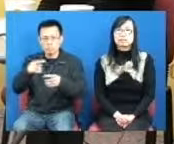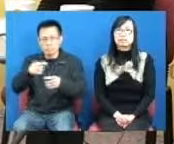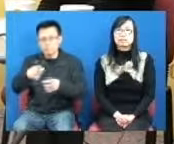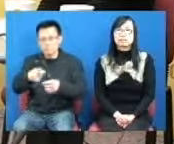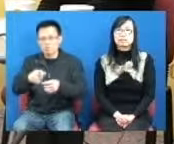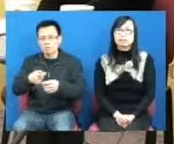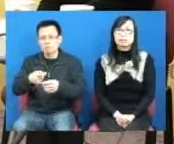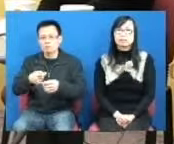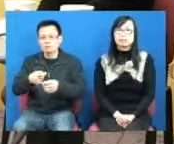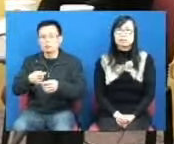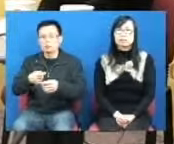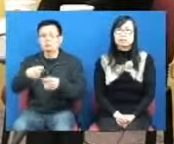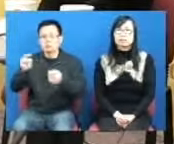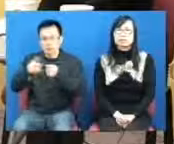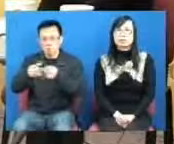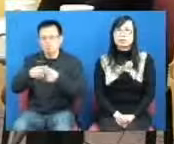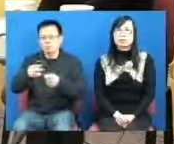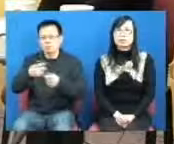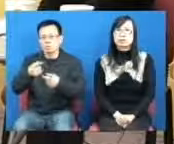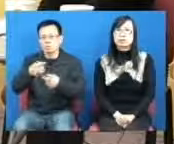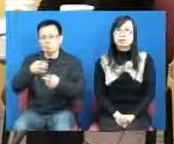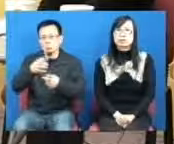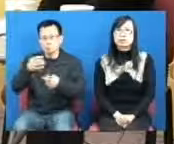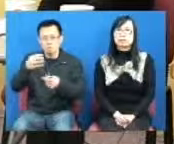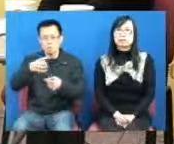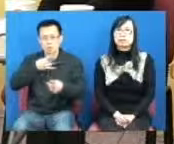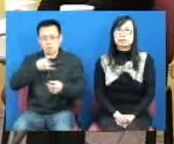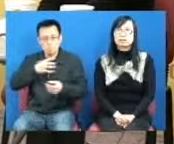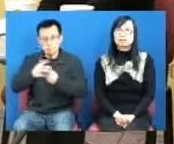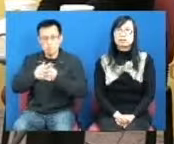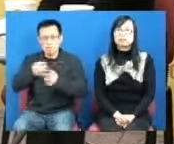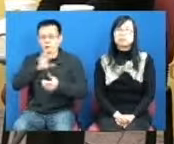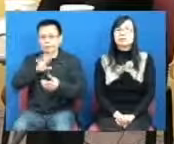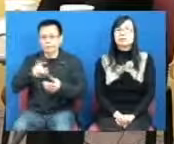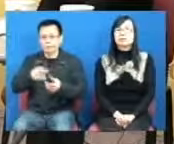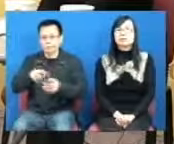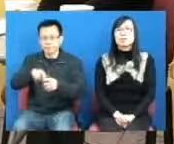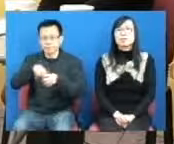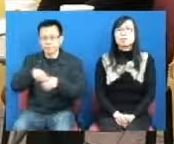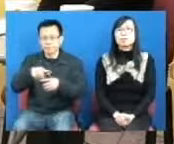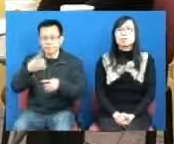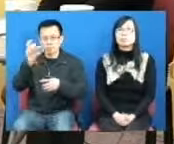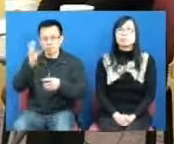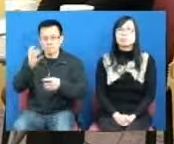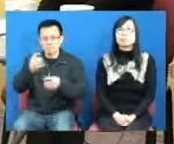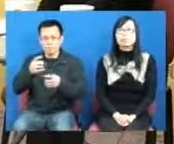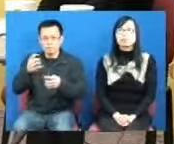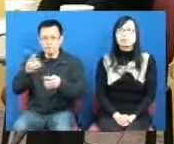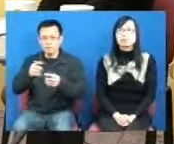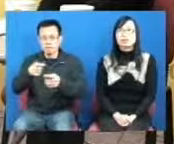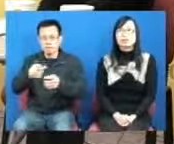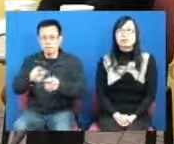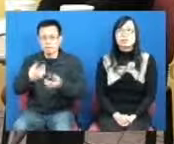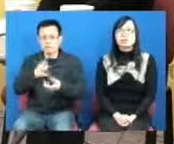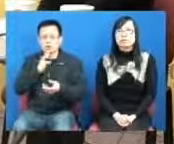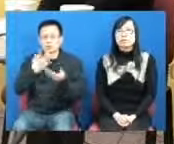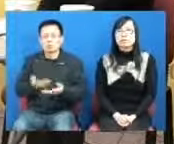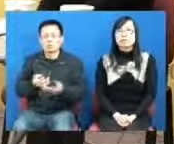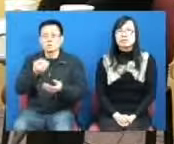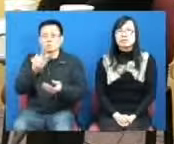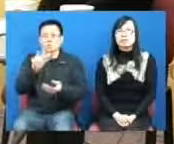他不保證他不收如果我每一年這6,000元都要交這個行政費用的話很簡單如果當我今年是35歲這樣計